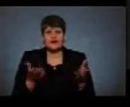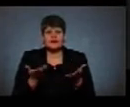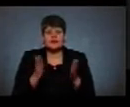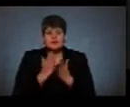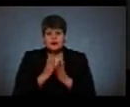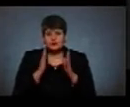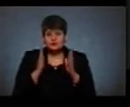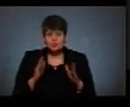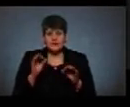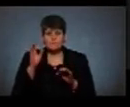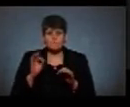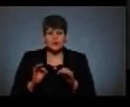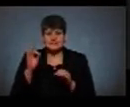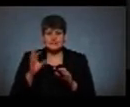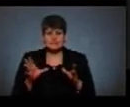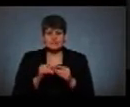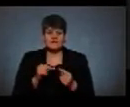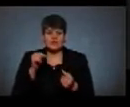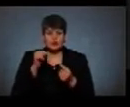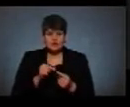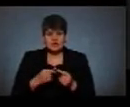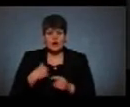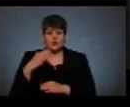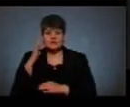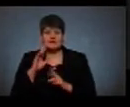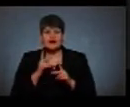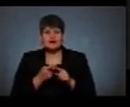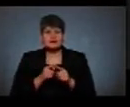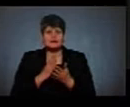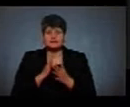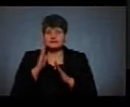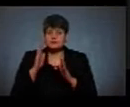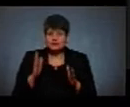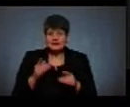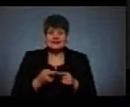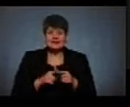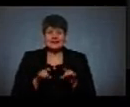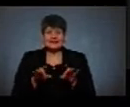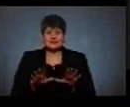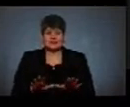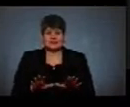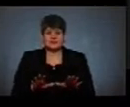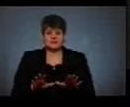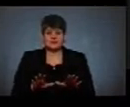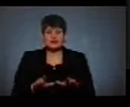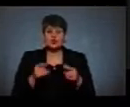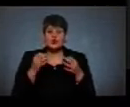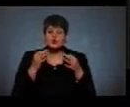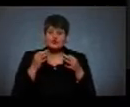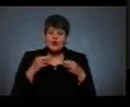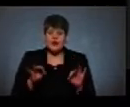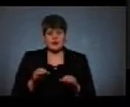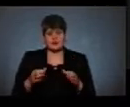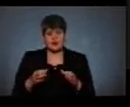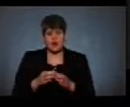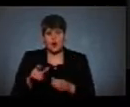бути проценти співвідношення голосів, як воно повинно відбуватися, ці рішення, воно дозволяє вже громадам